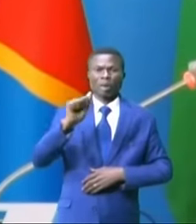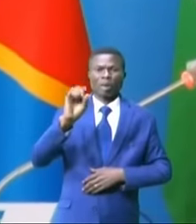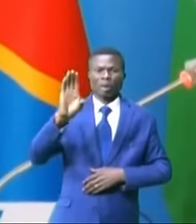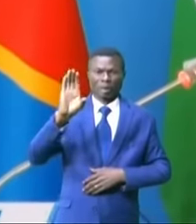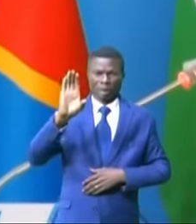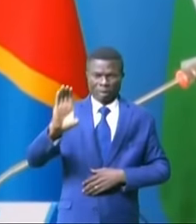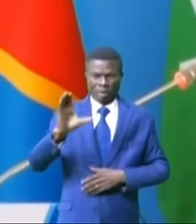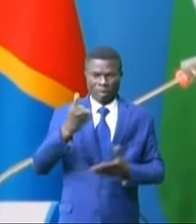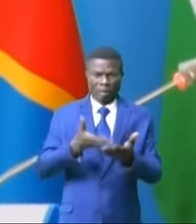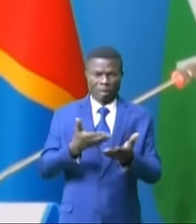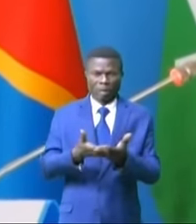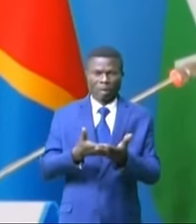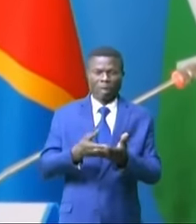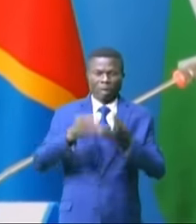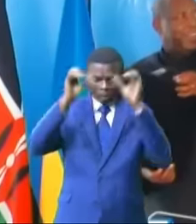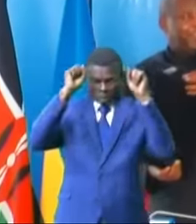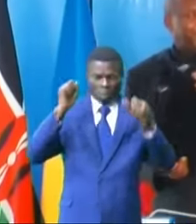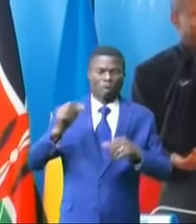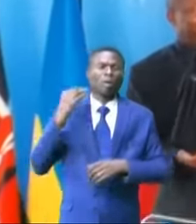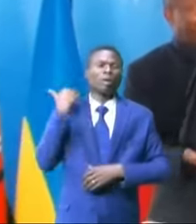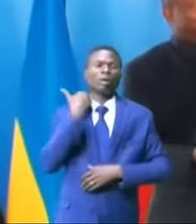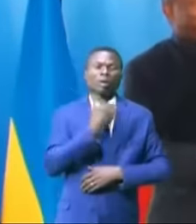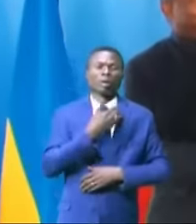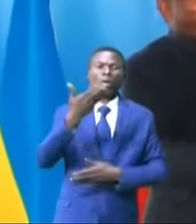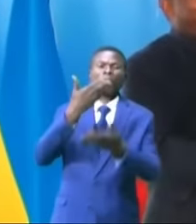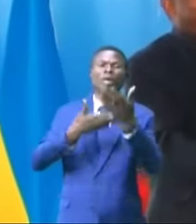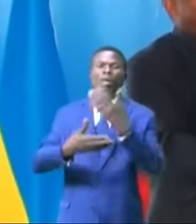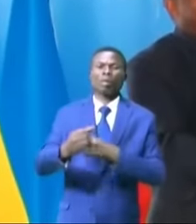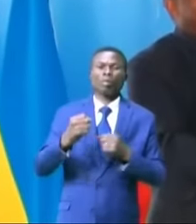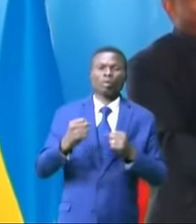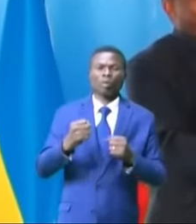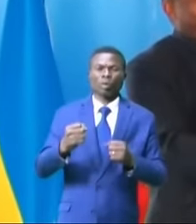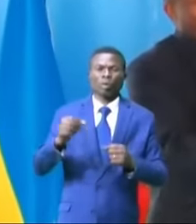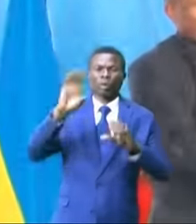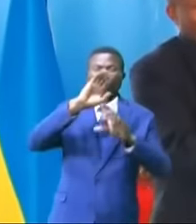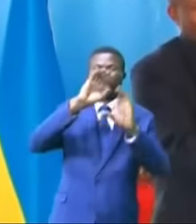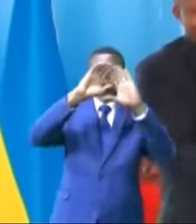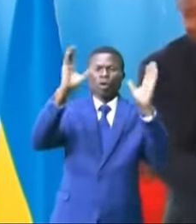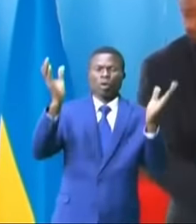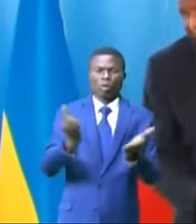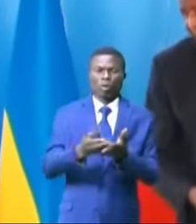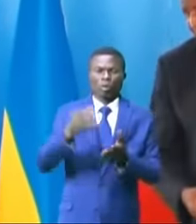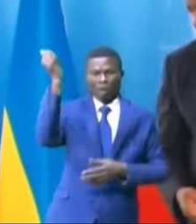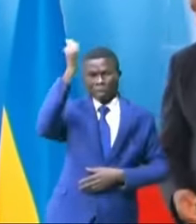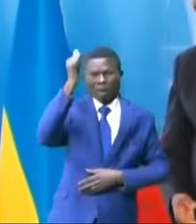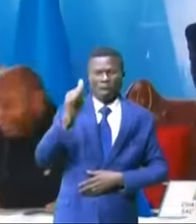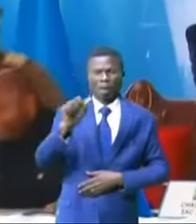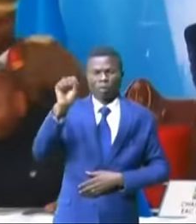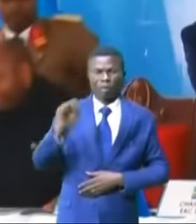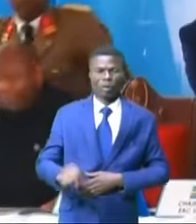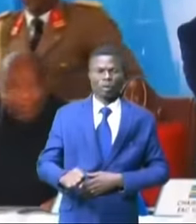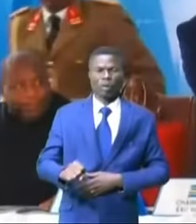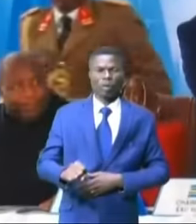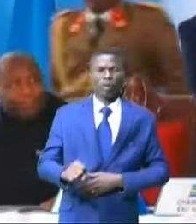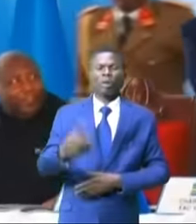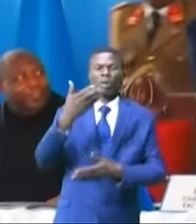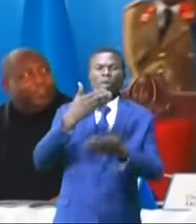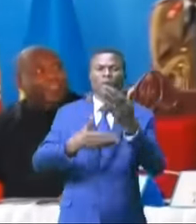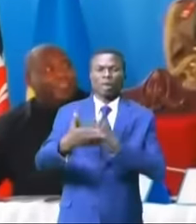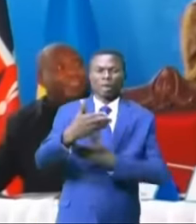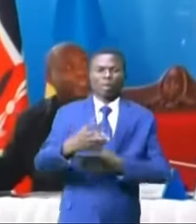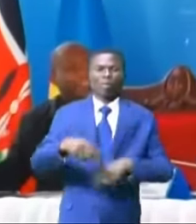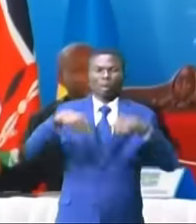Evariste Ndayishimiye, a cédé la présidence tournante de la communauté de l'Afrique de l'Est au sud-soudanais Salva Kiir pour